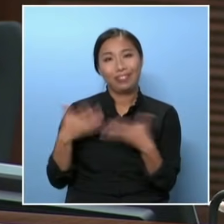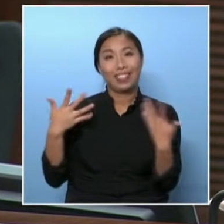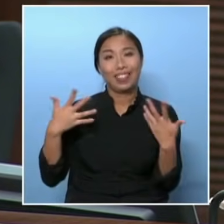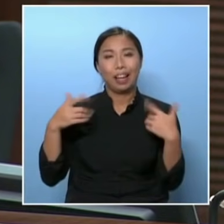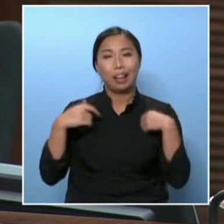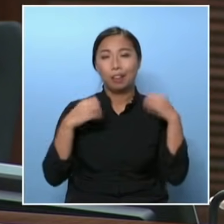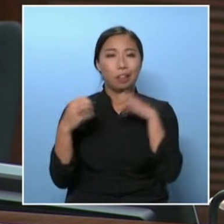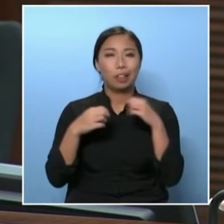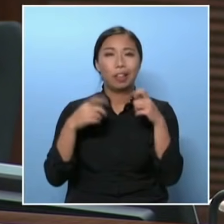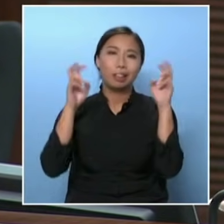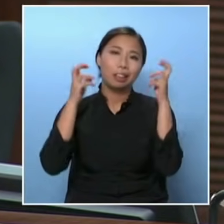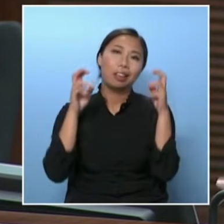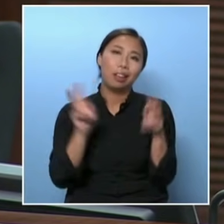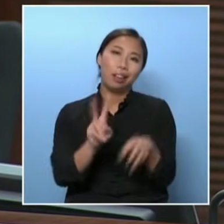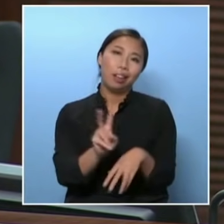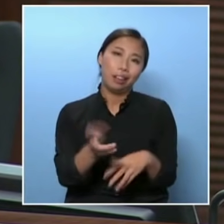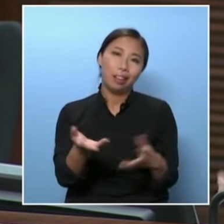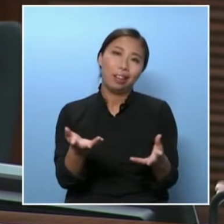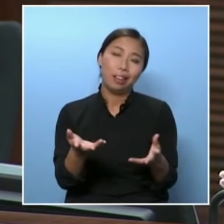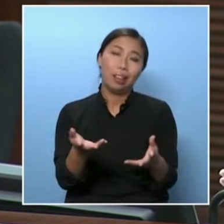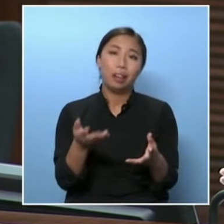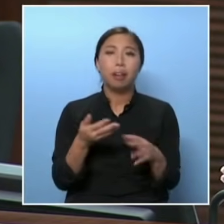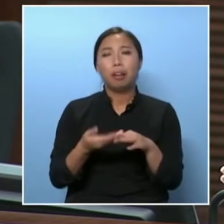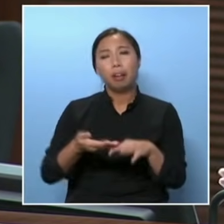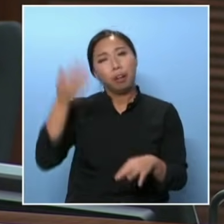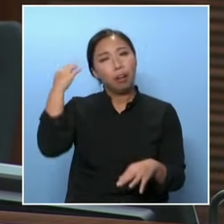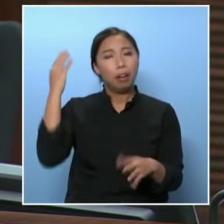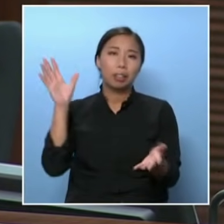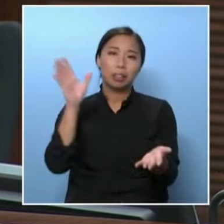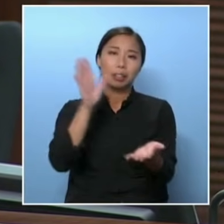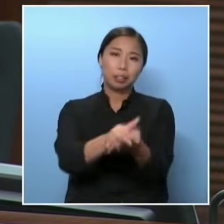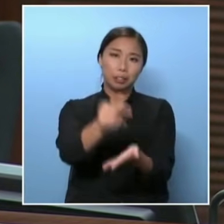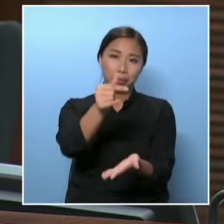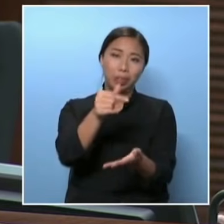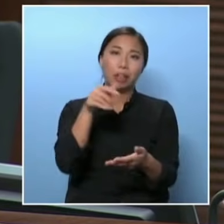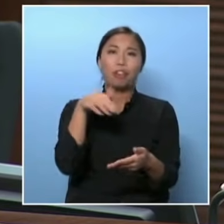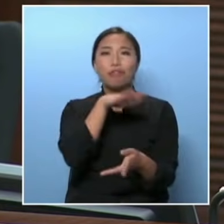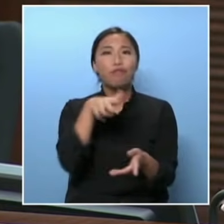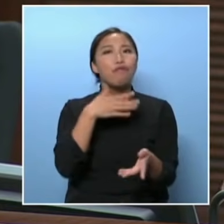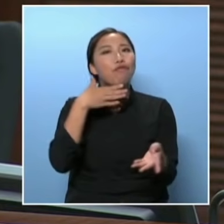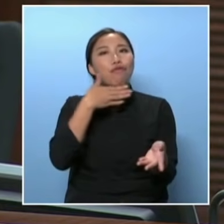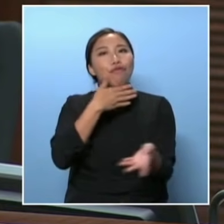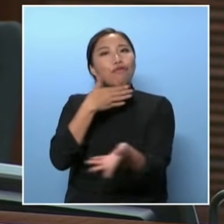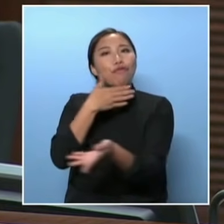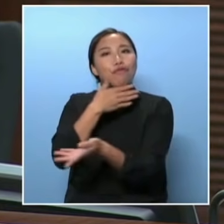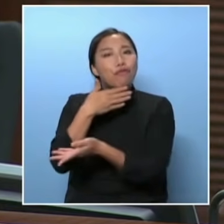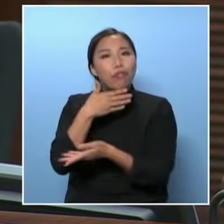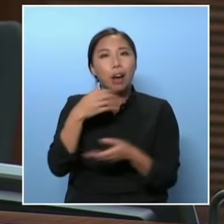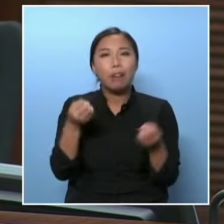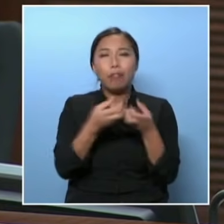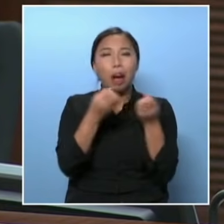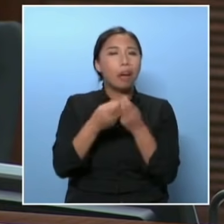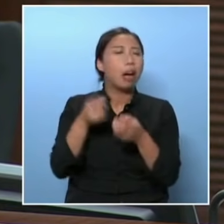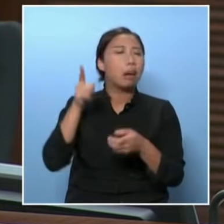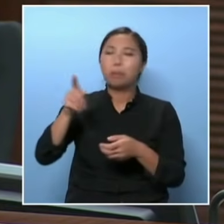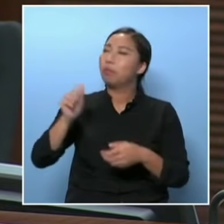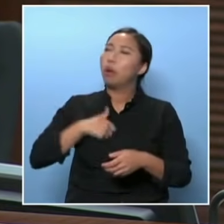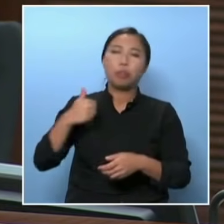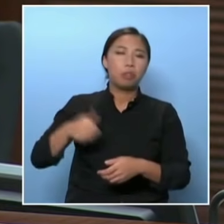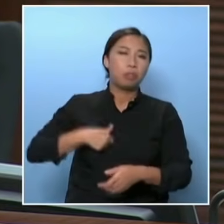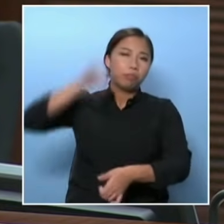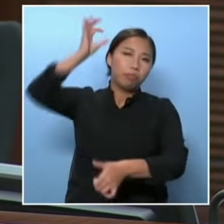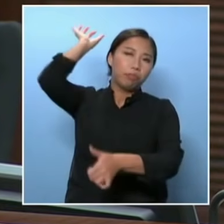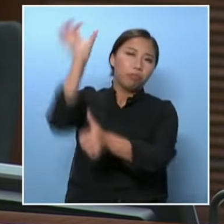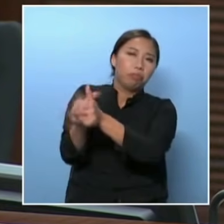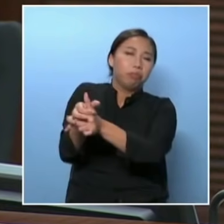都係嘅。總之過去啲十年，後生仔發生嘅一切，全部都係老師嘅錯。